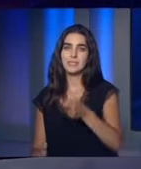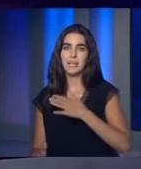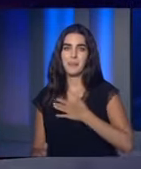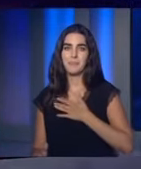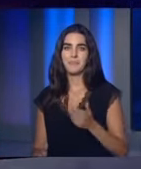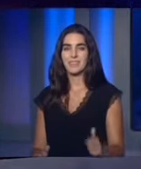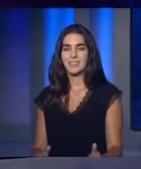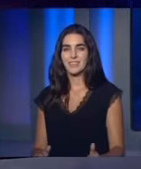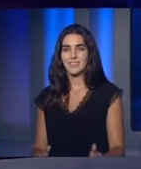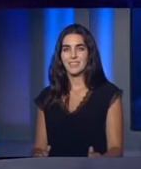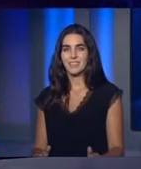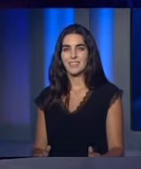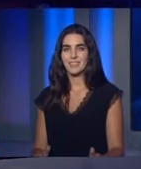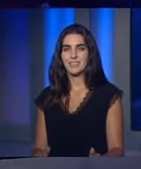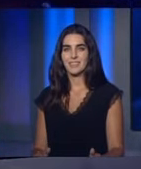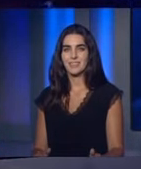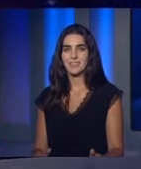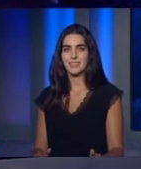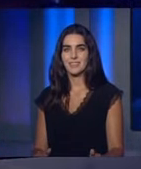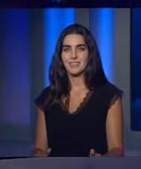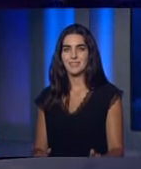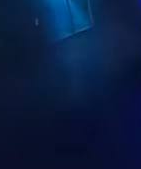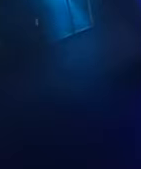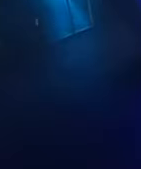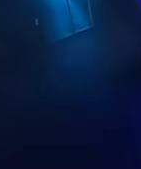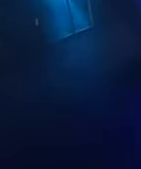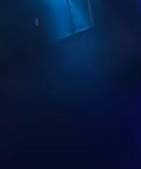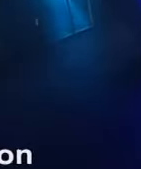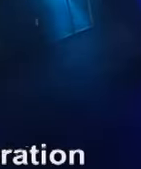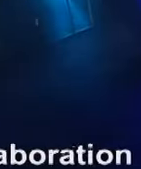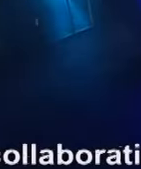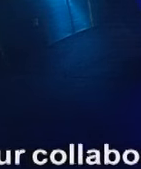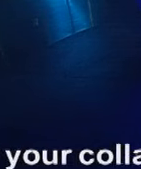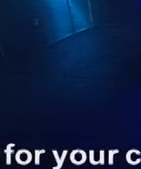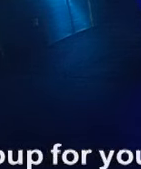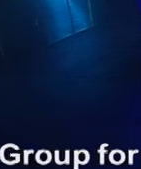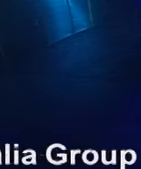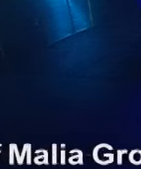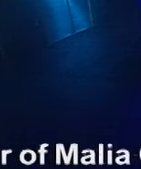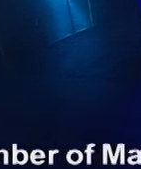المسائية ملك، وأنا نشكركم على حسن المتابعة. إلى اللقاء.